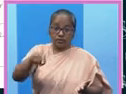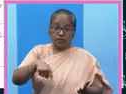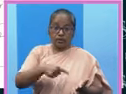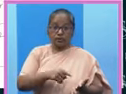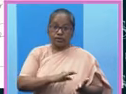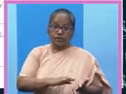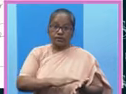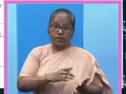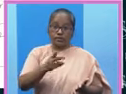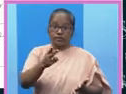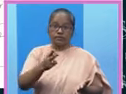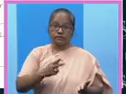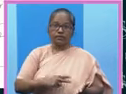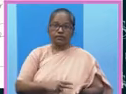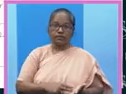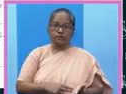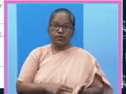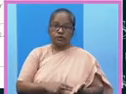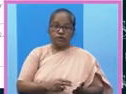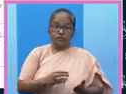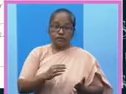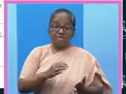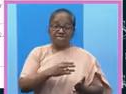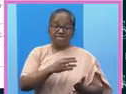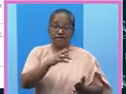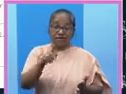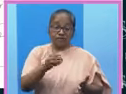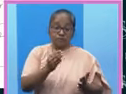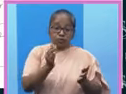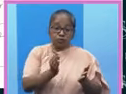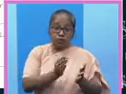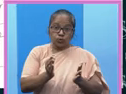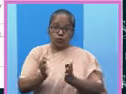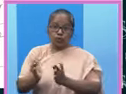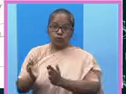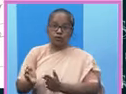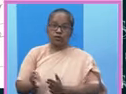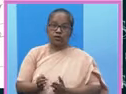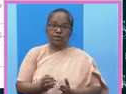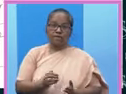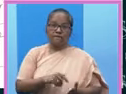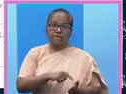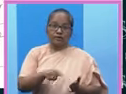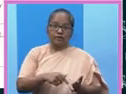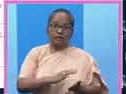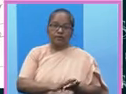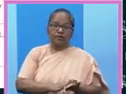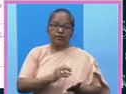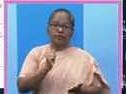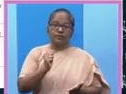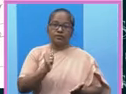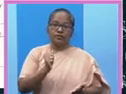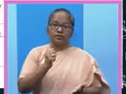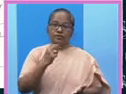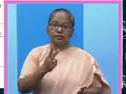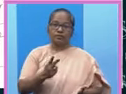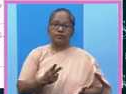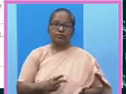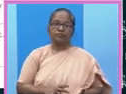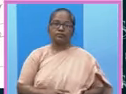பகுதியின் பரப்பளவு சொன்னோம் இல்லையா? இப்போ துண்டுகளினுடைய எண்ணிக்கையை வைத்து வட்டக்கோண பகுதியின் பரப்பளவு எவ்வாறு சொல்வது என்று நம்ம